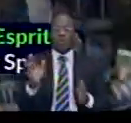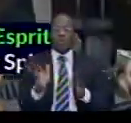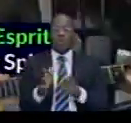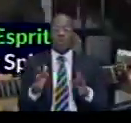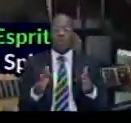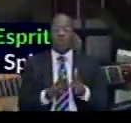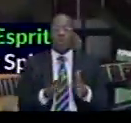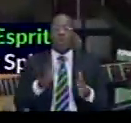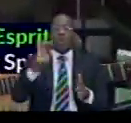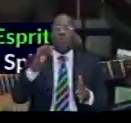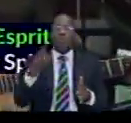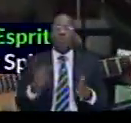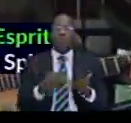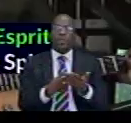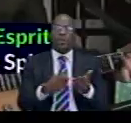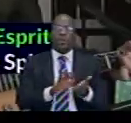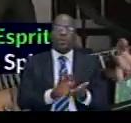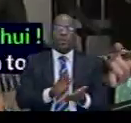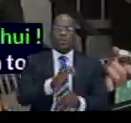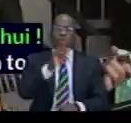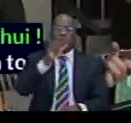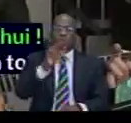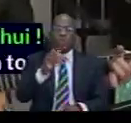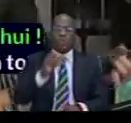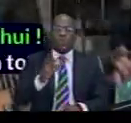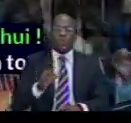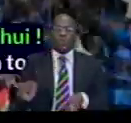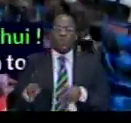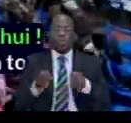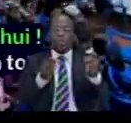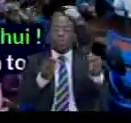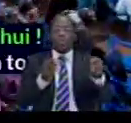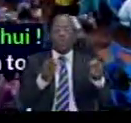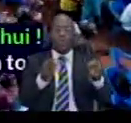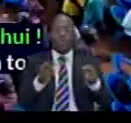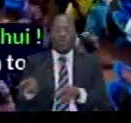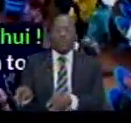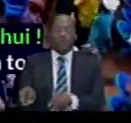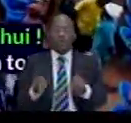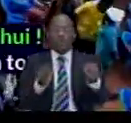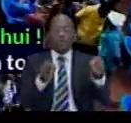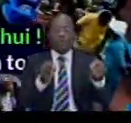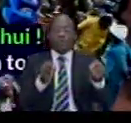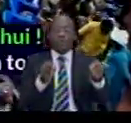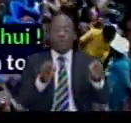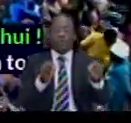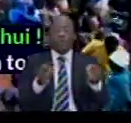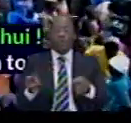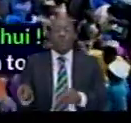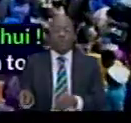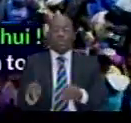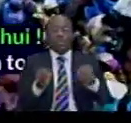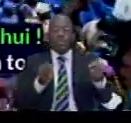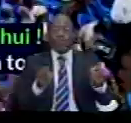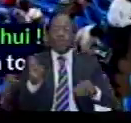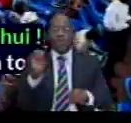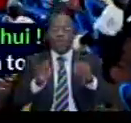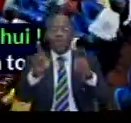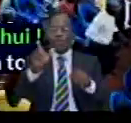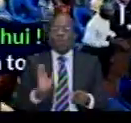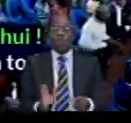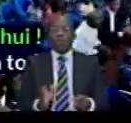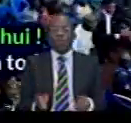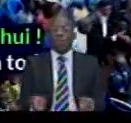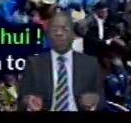Jésus par le Saint-Esprit agit, oh agit, agit, agit au Dieu